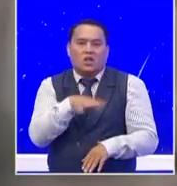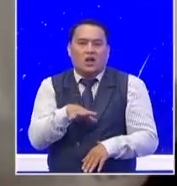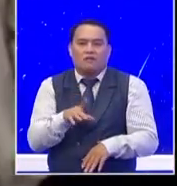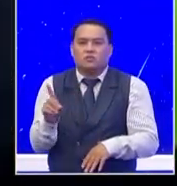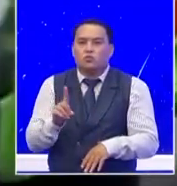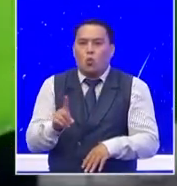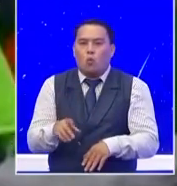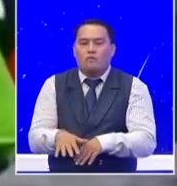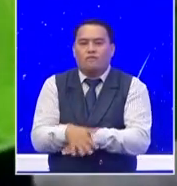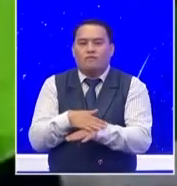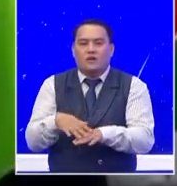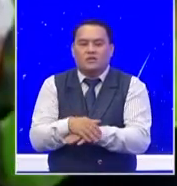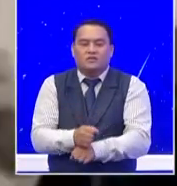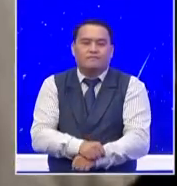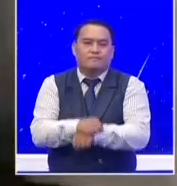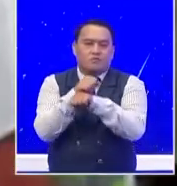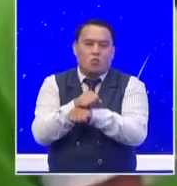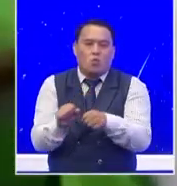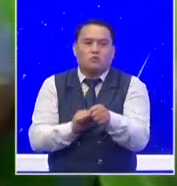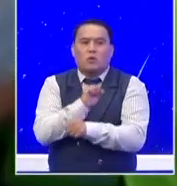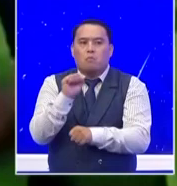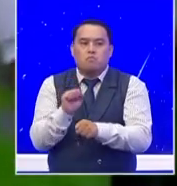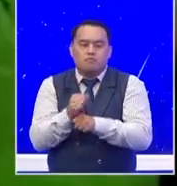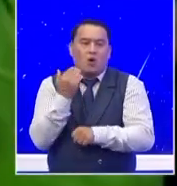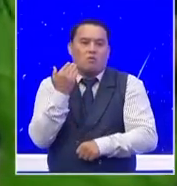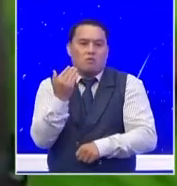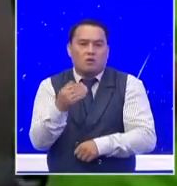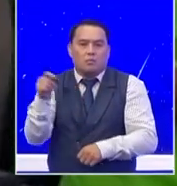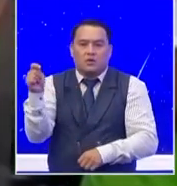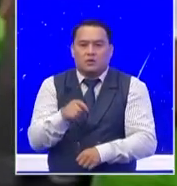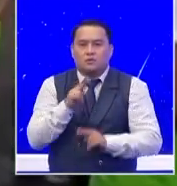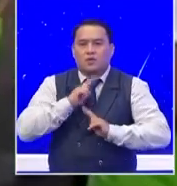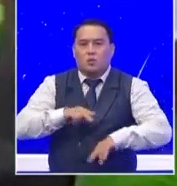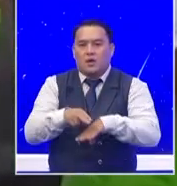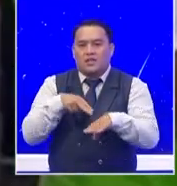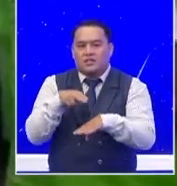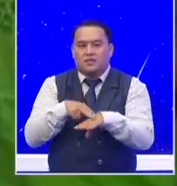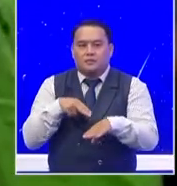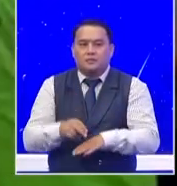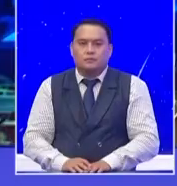это водители начали собираться у ворот автобусного парка. К ним оперативно приехали сотрудники полиции.